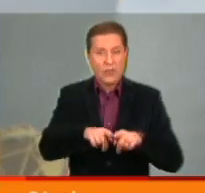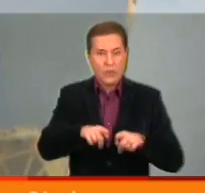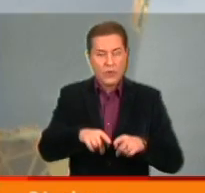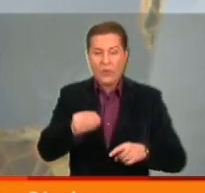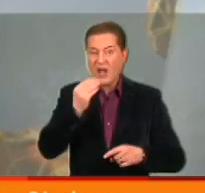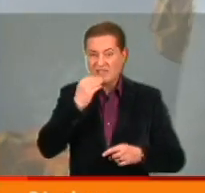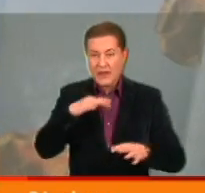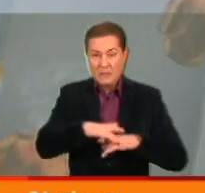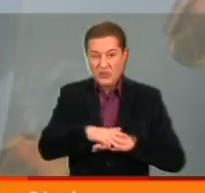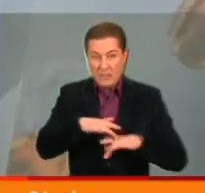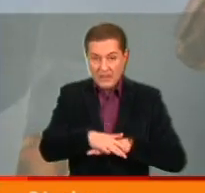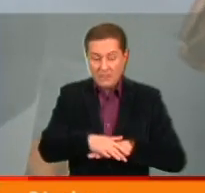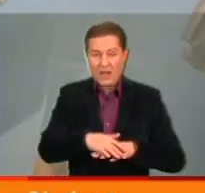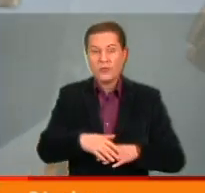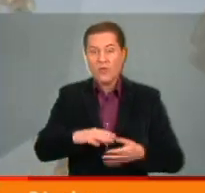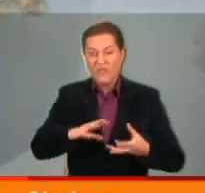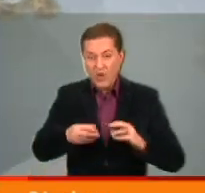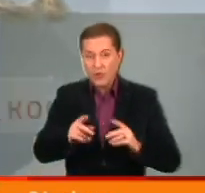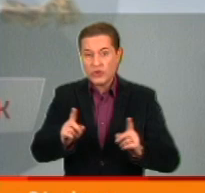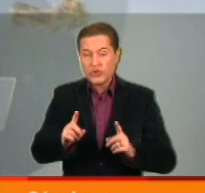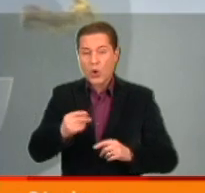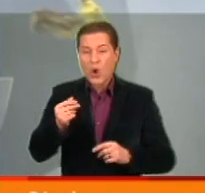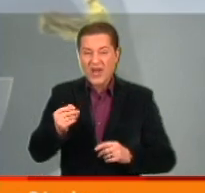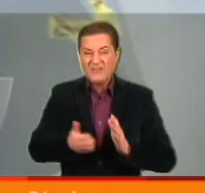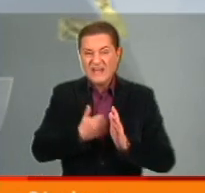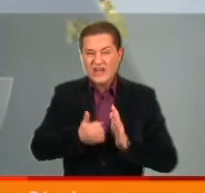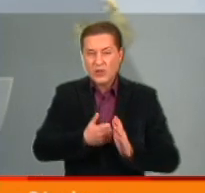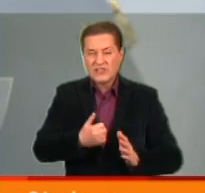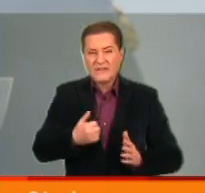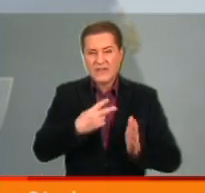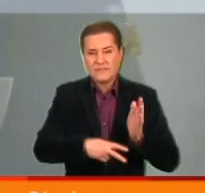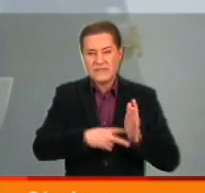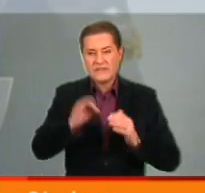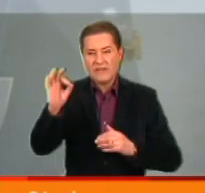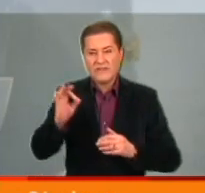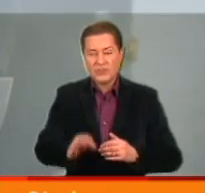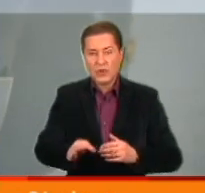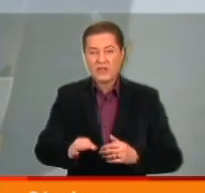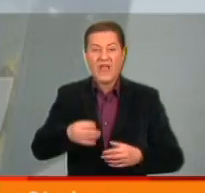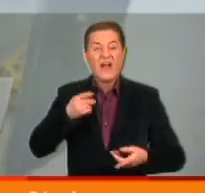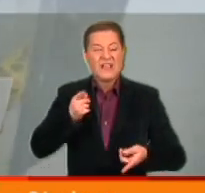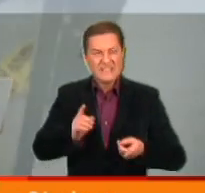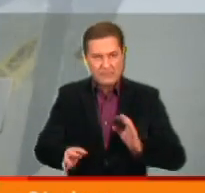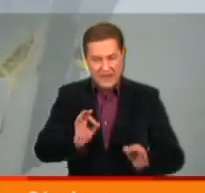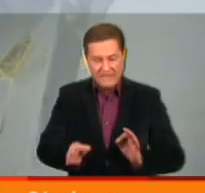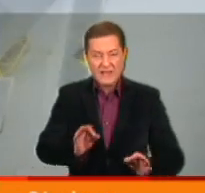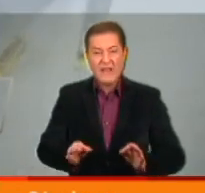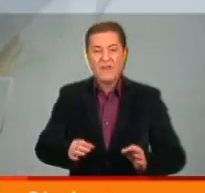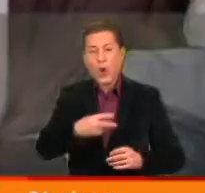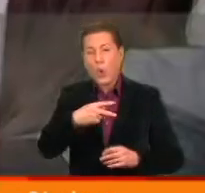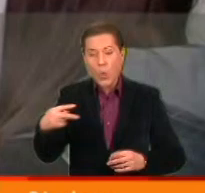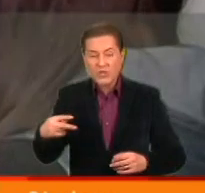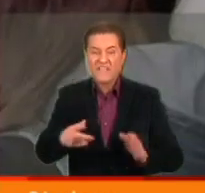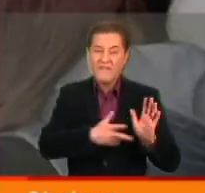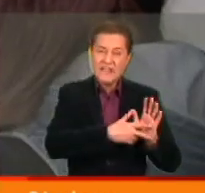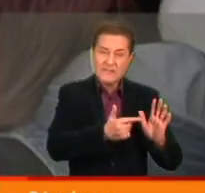гастрономічною математикою виходить, що гривня недооцінена до долара майже на 70%. Тобто справедливий курс мав би бути